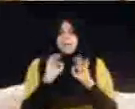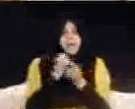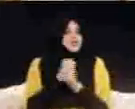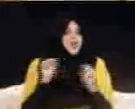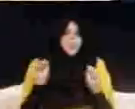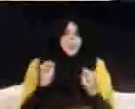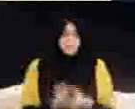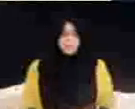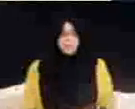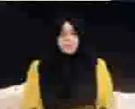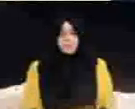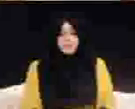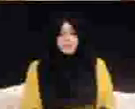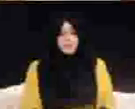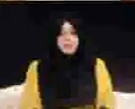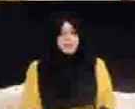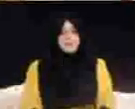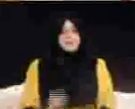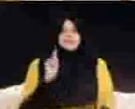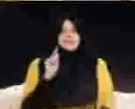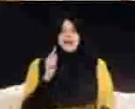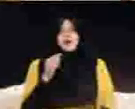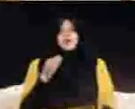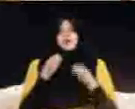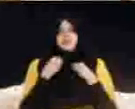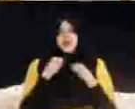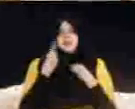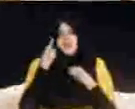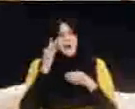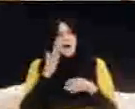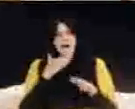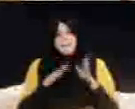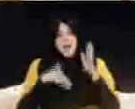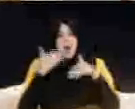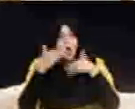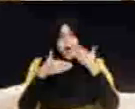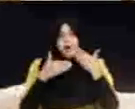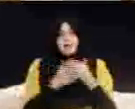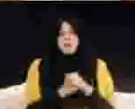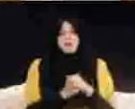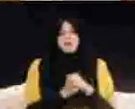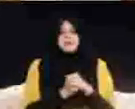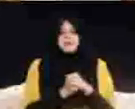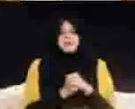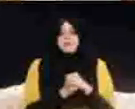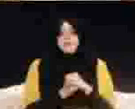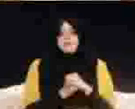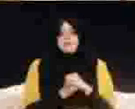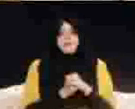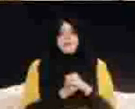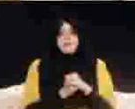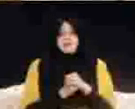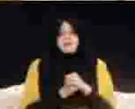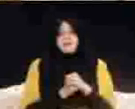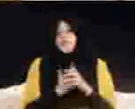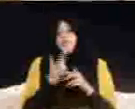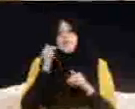حرج. هذه من المحسنات، هذه من الكماليات وهي